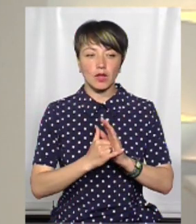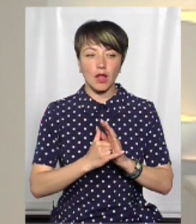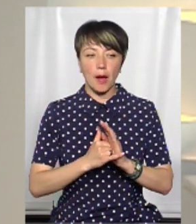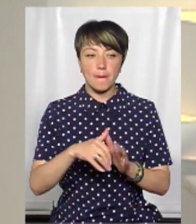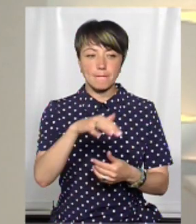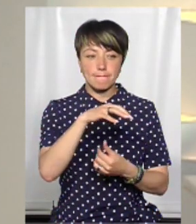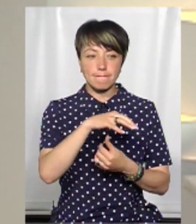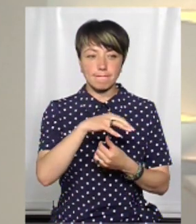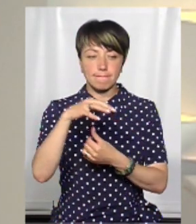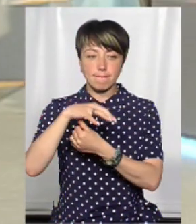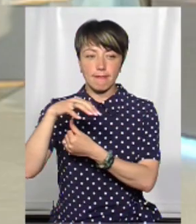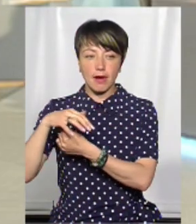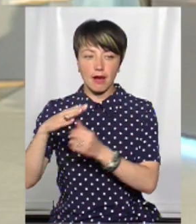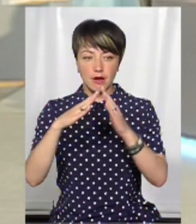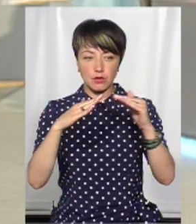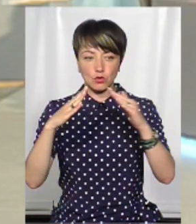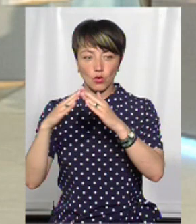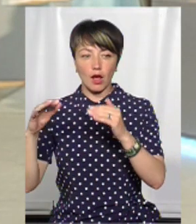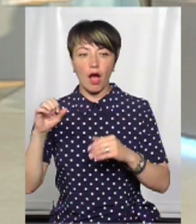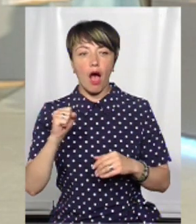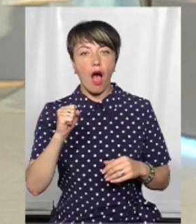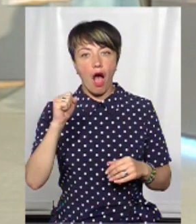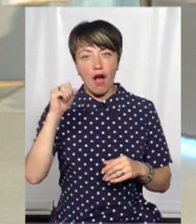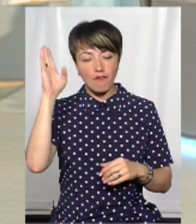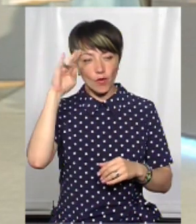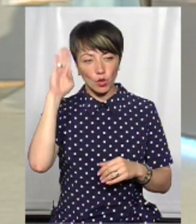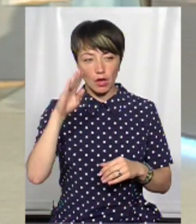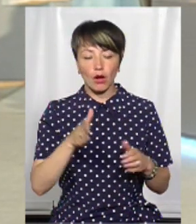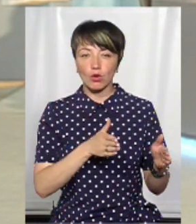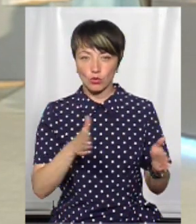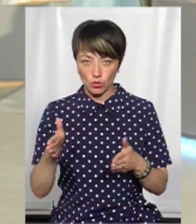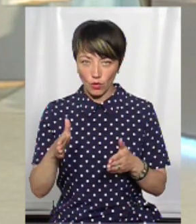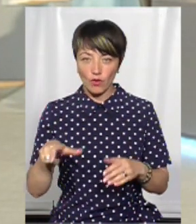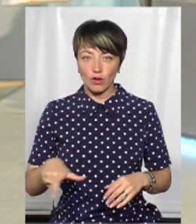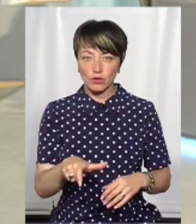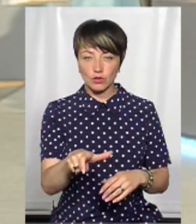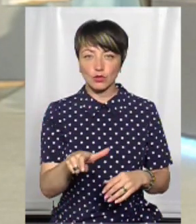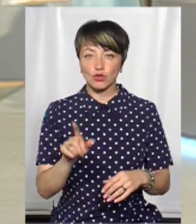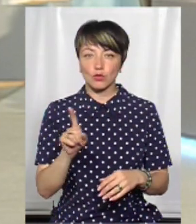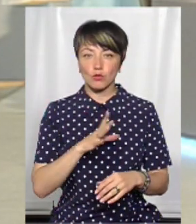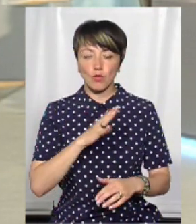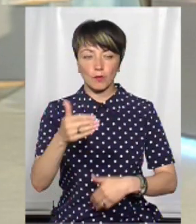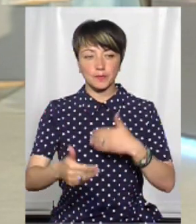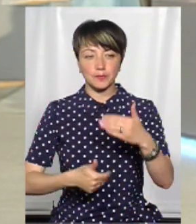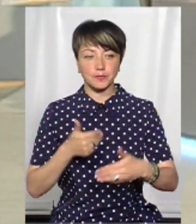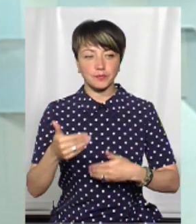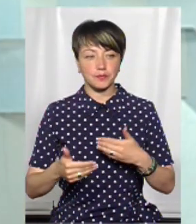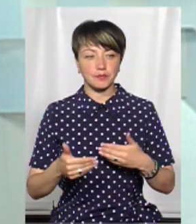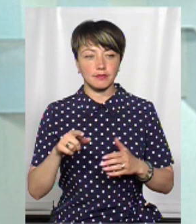зонтики, парасольки. А скажіть, а вода? Вода в річці, вона готова до того, щоб зустрічати своїх